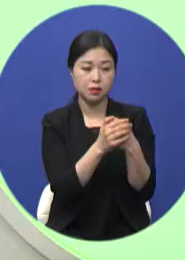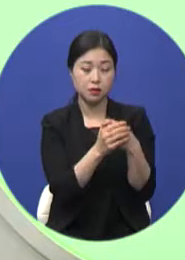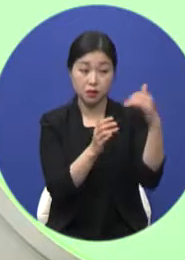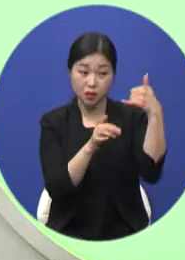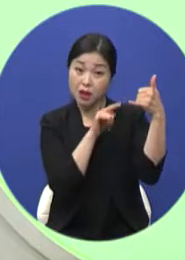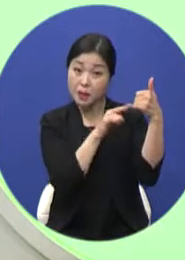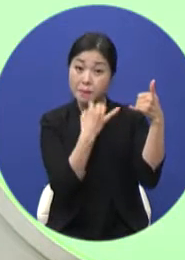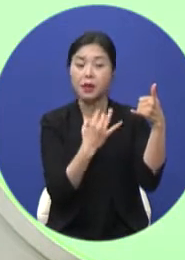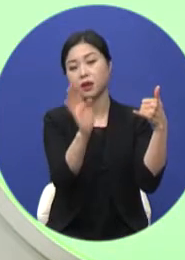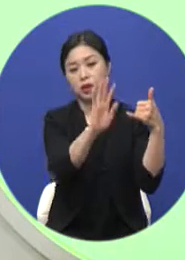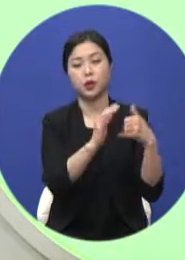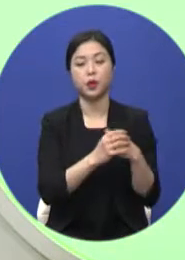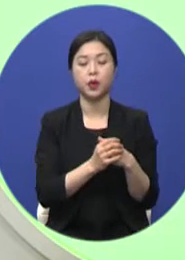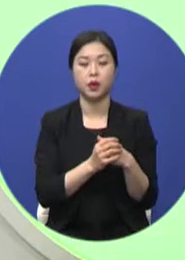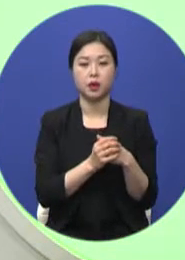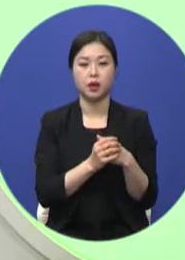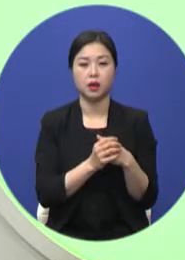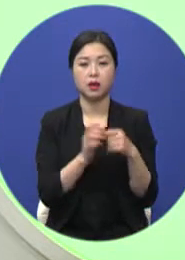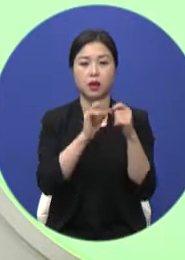대부분 많은 분들